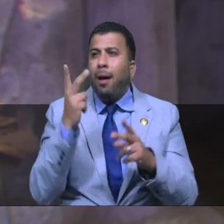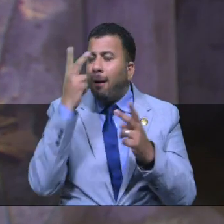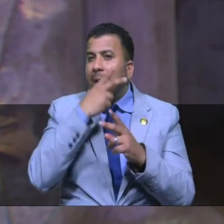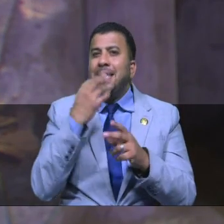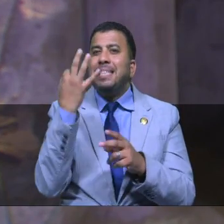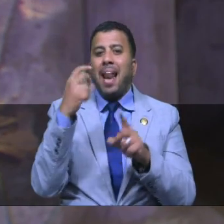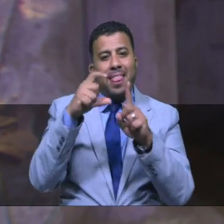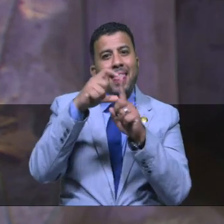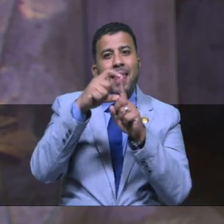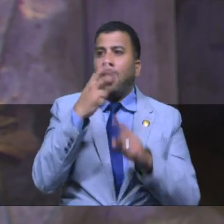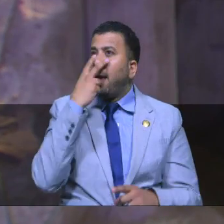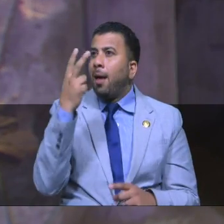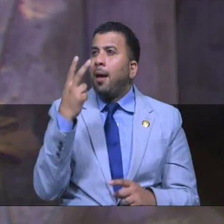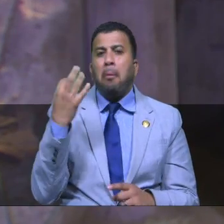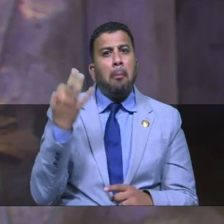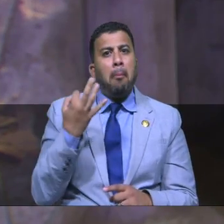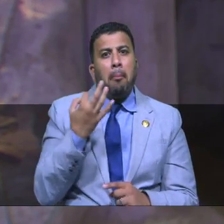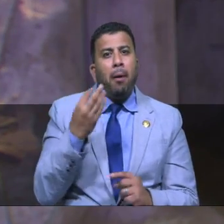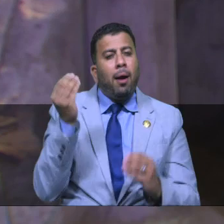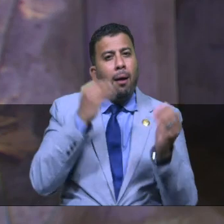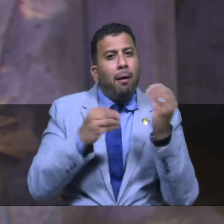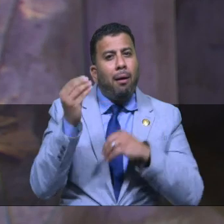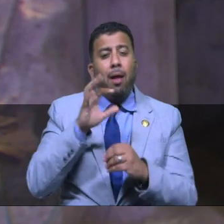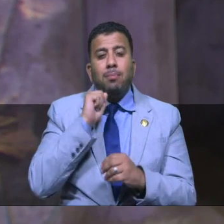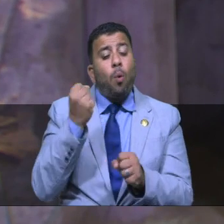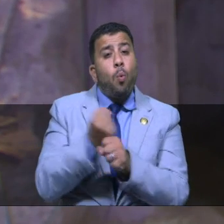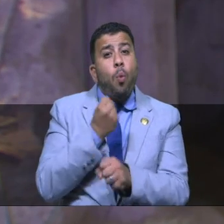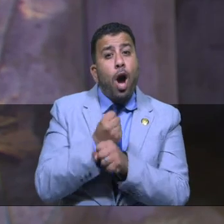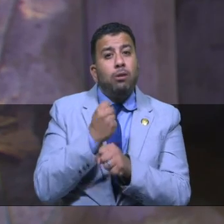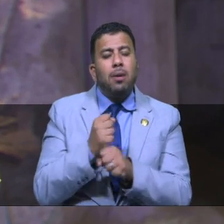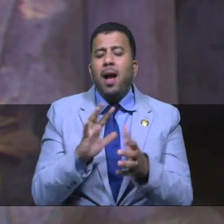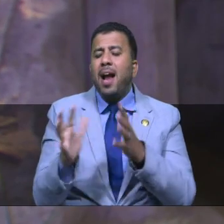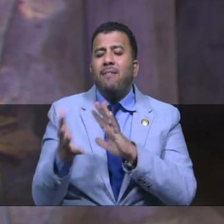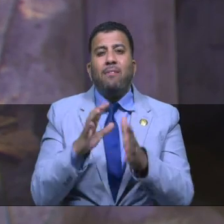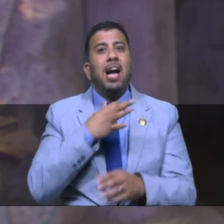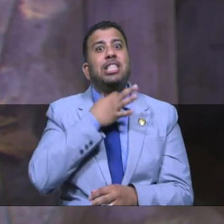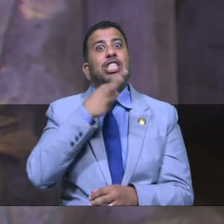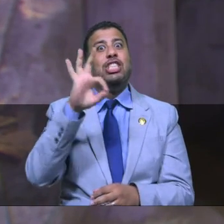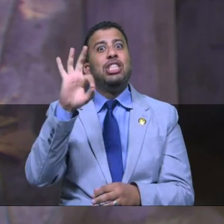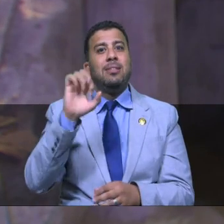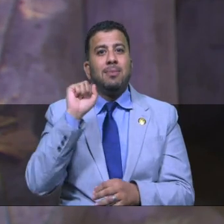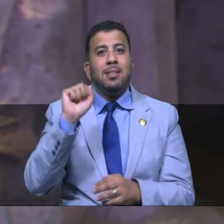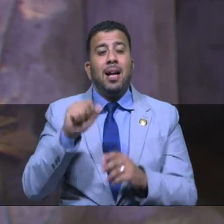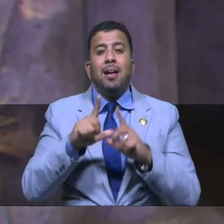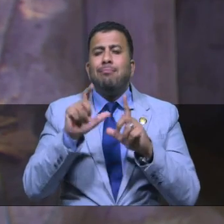الأبعاد، بالإضافة إلى إقامة ورش تتناول الأساليب الحديثة في